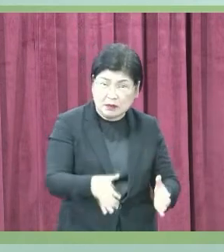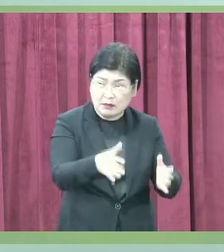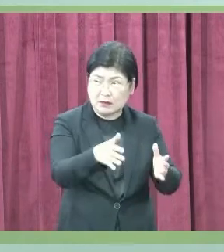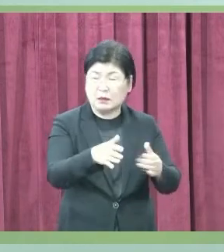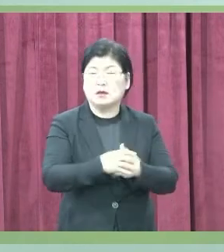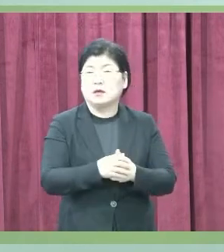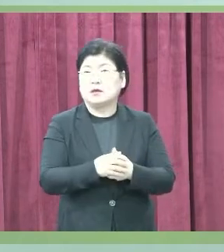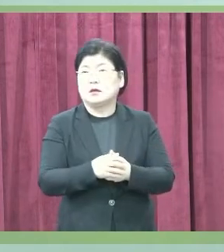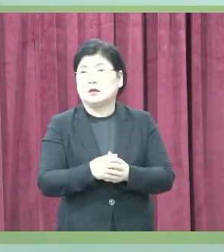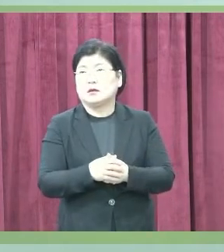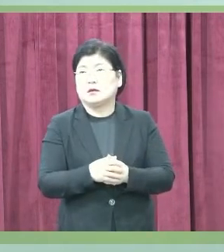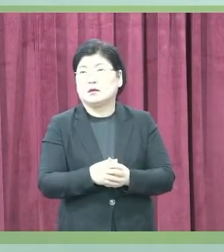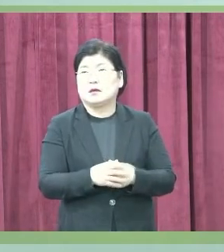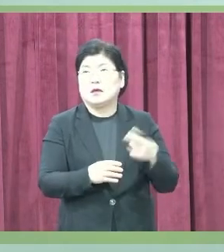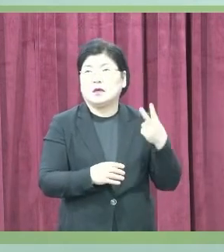비장애인분이 낳은 출생아가